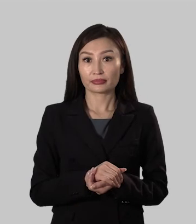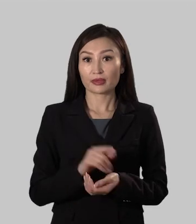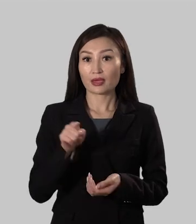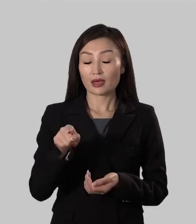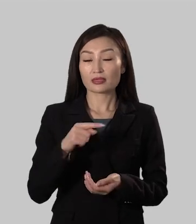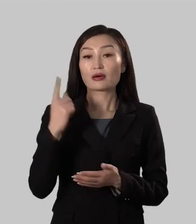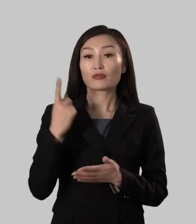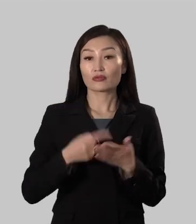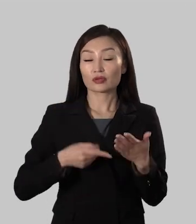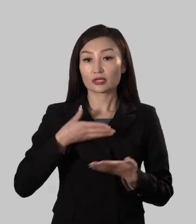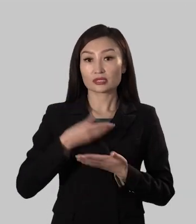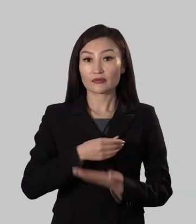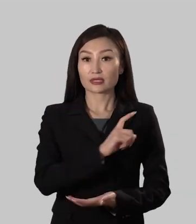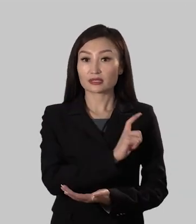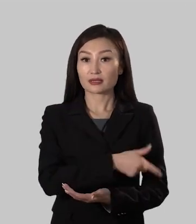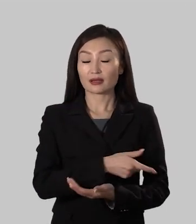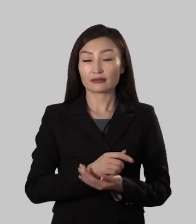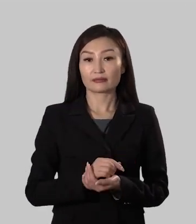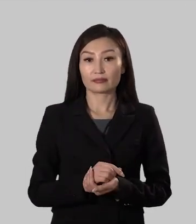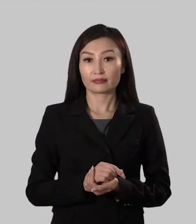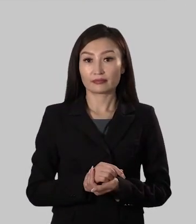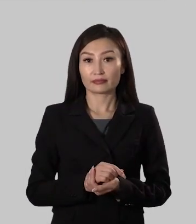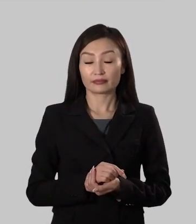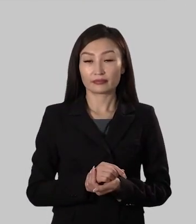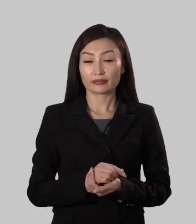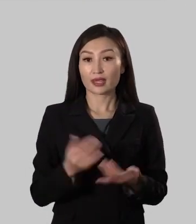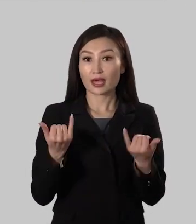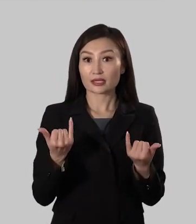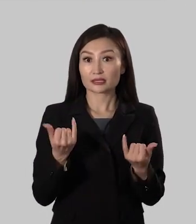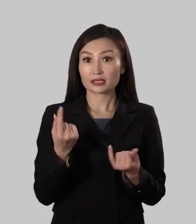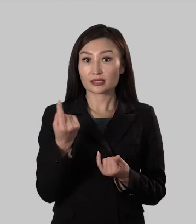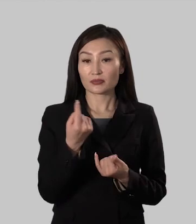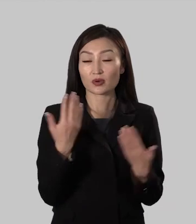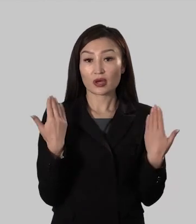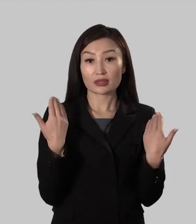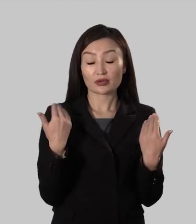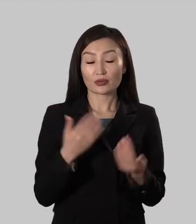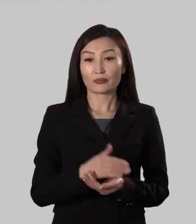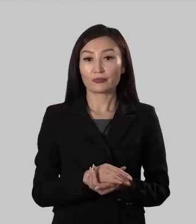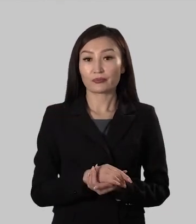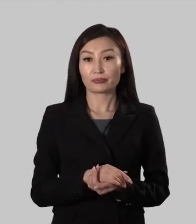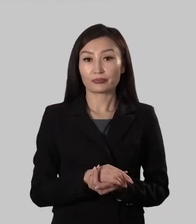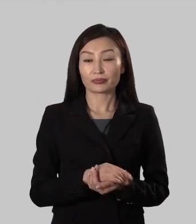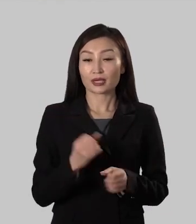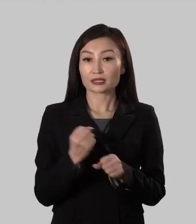Она уверена в своих силах. А сейчас немного отдохнем.